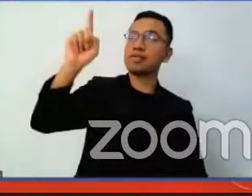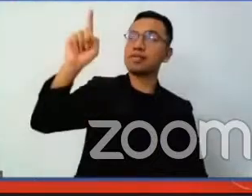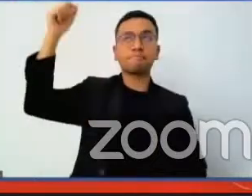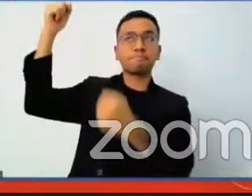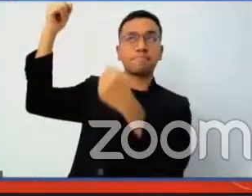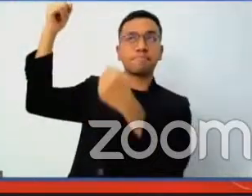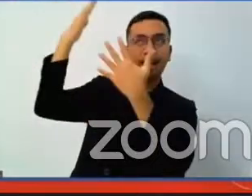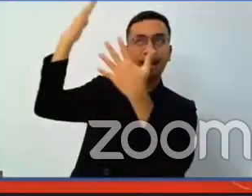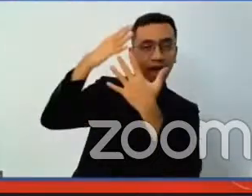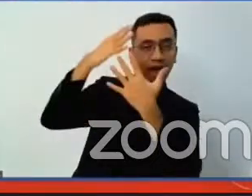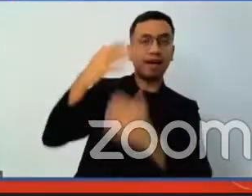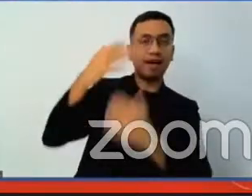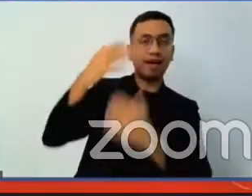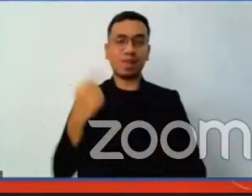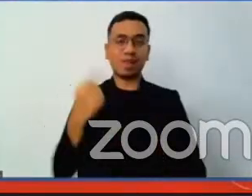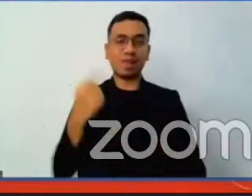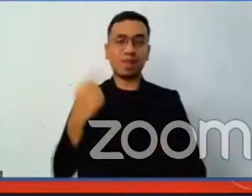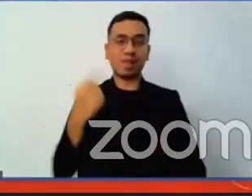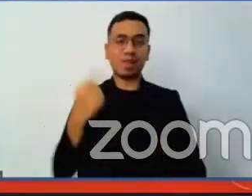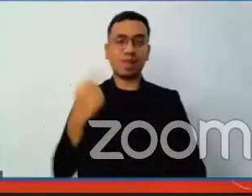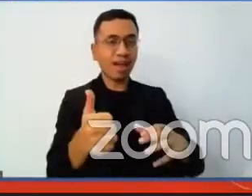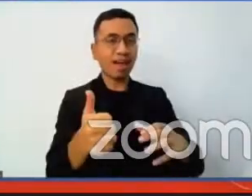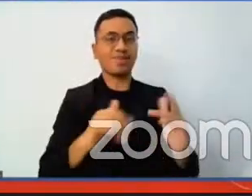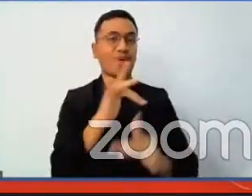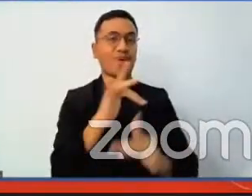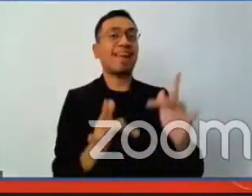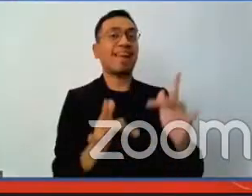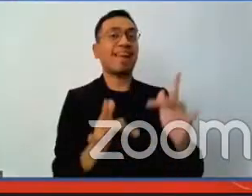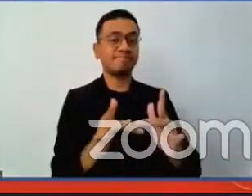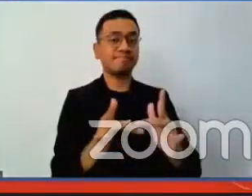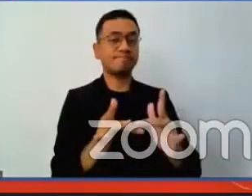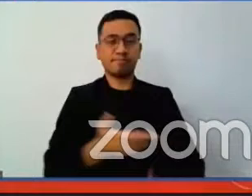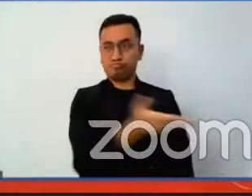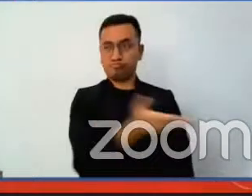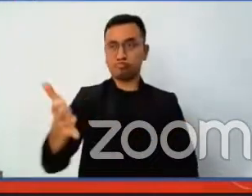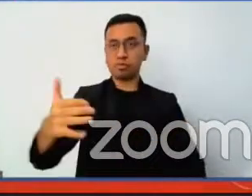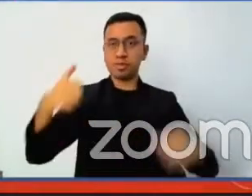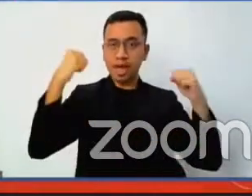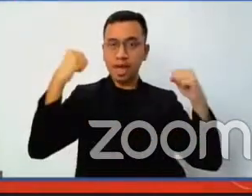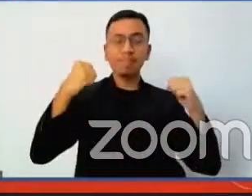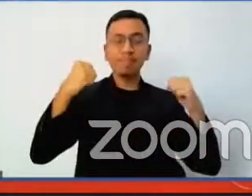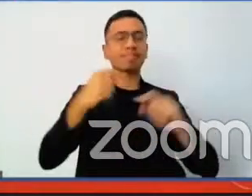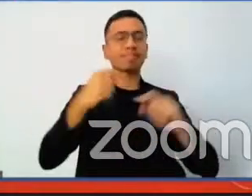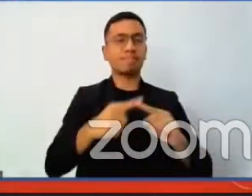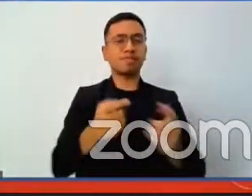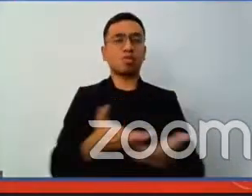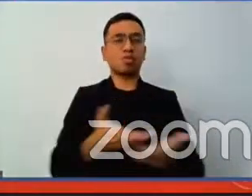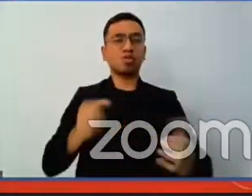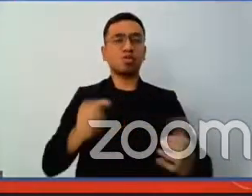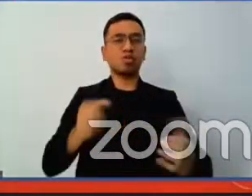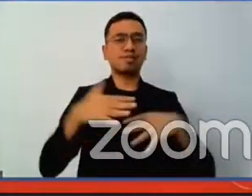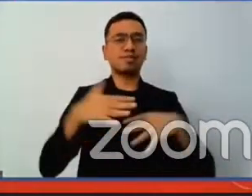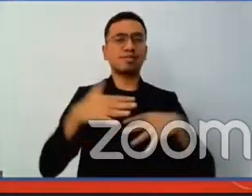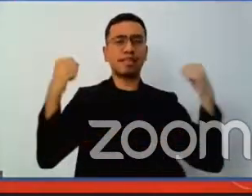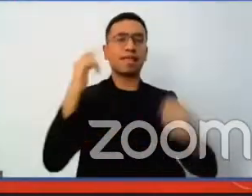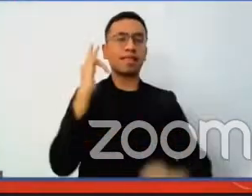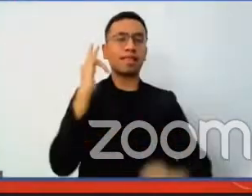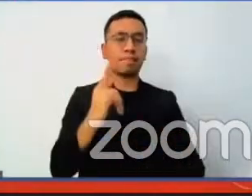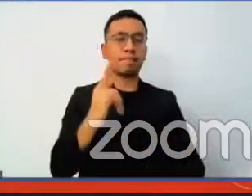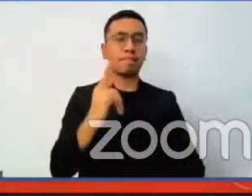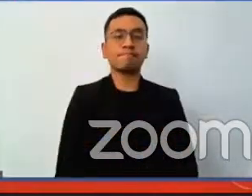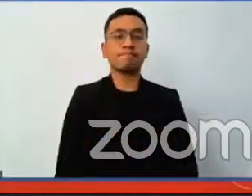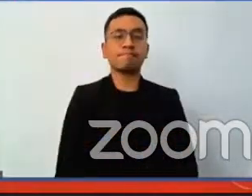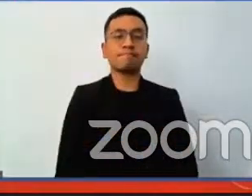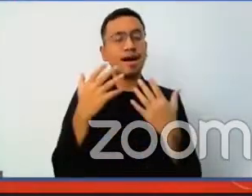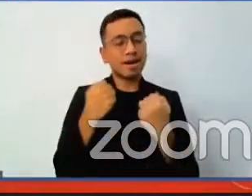dapat berkumpul secara virtual dalam keadaan sehat di tengah situasi pandemi COVID-19. Semoga kita semua senantiasa